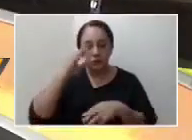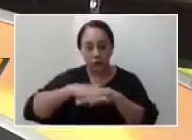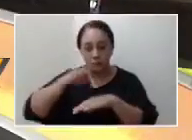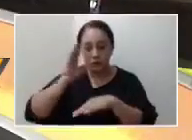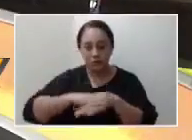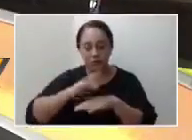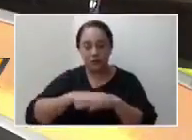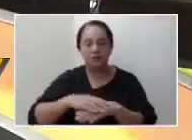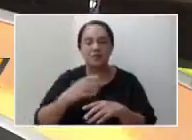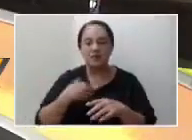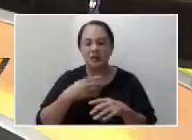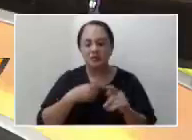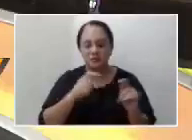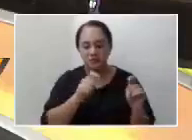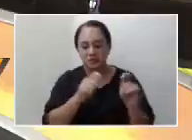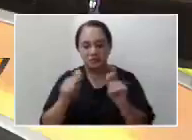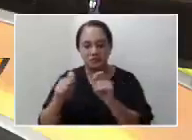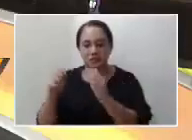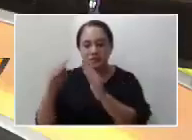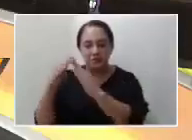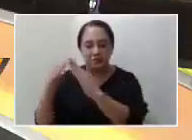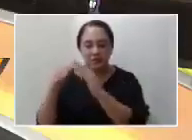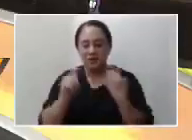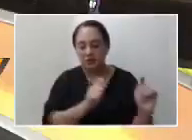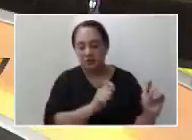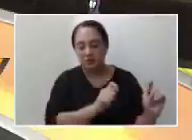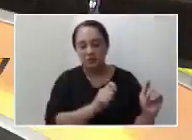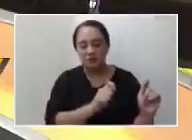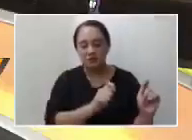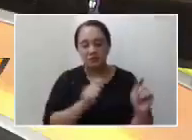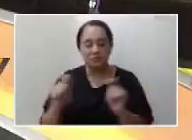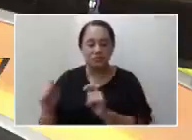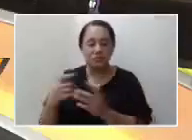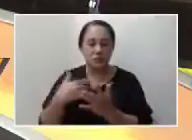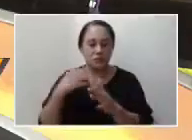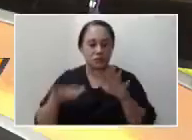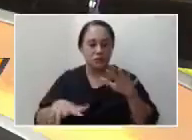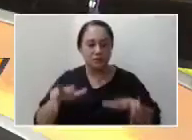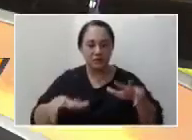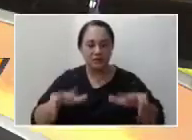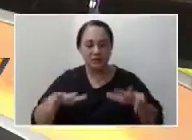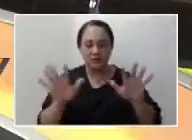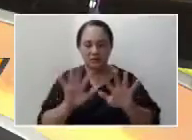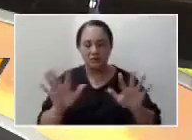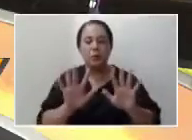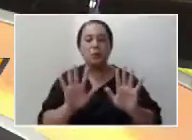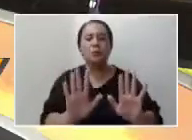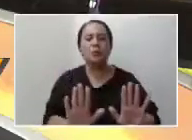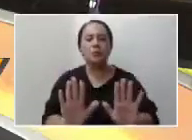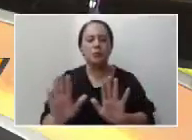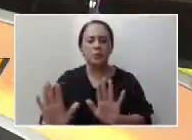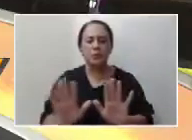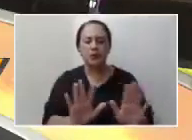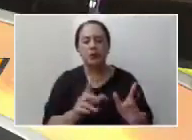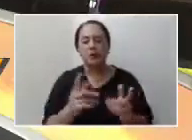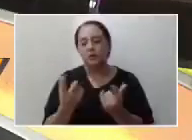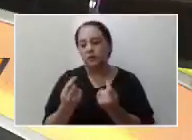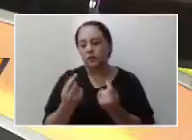po ba natin na malapit-lapit na magkakaroon po ng isang malaking pagsabog po, mas malakas na pagsabog dyan po sa Taal